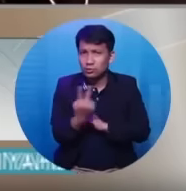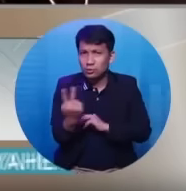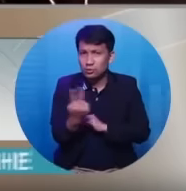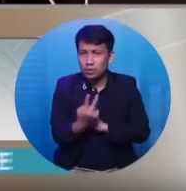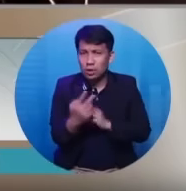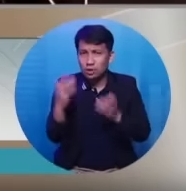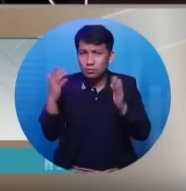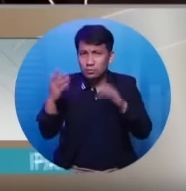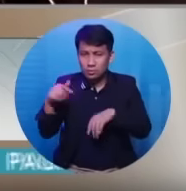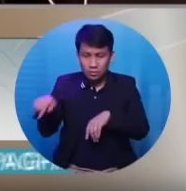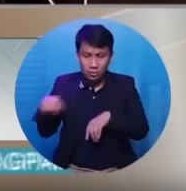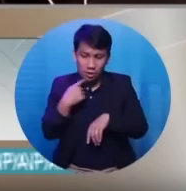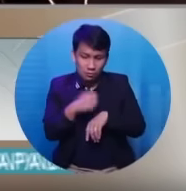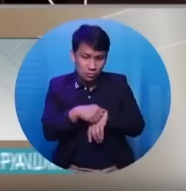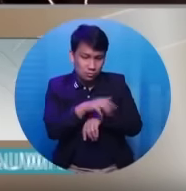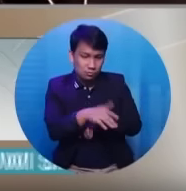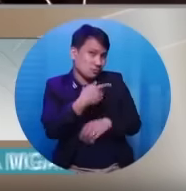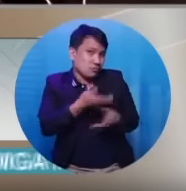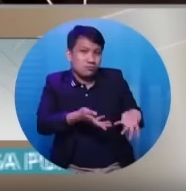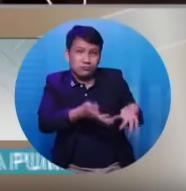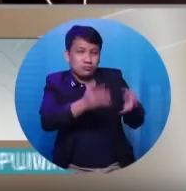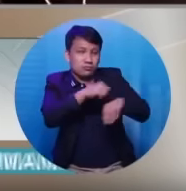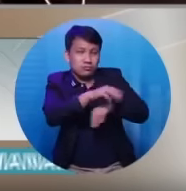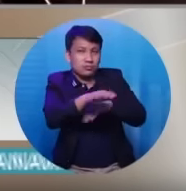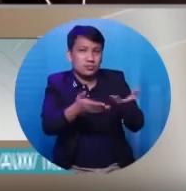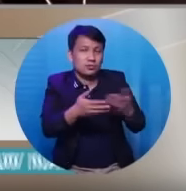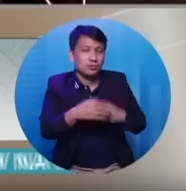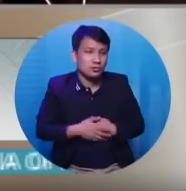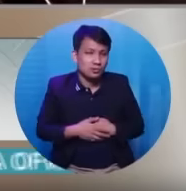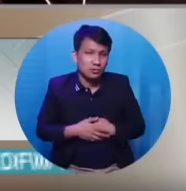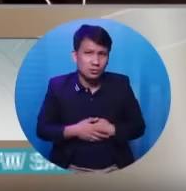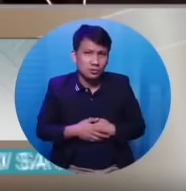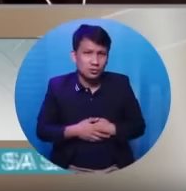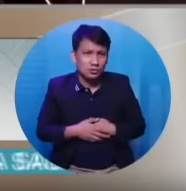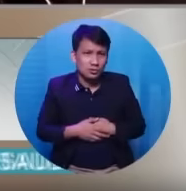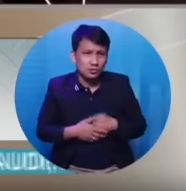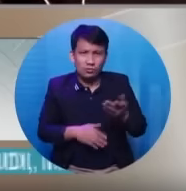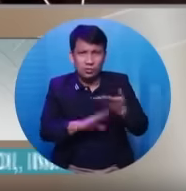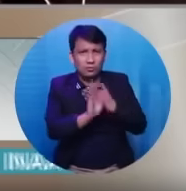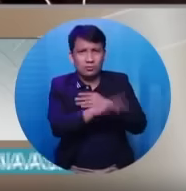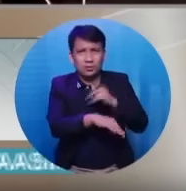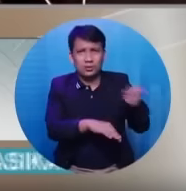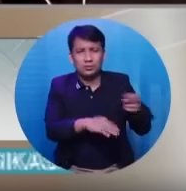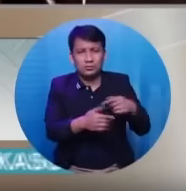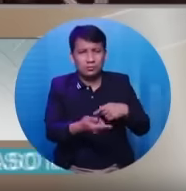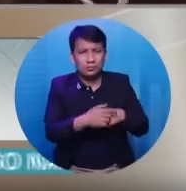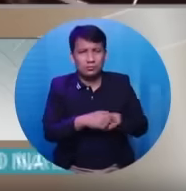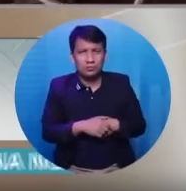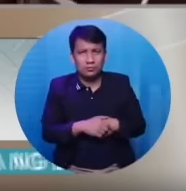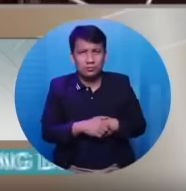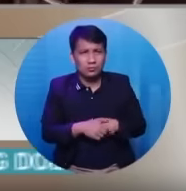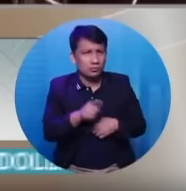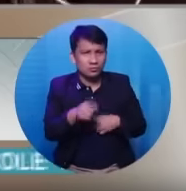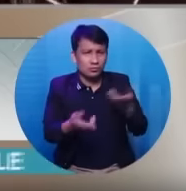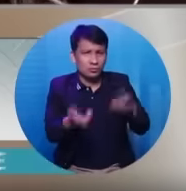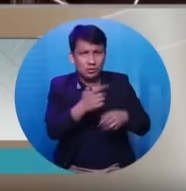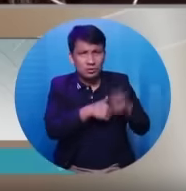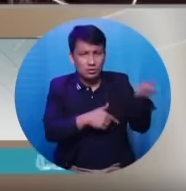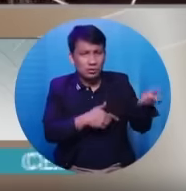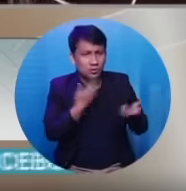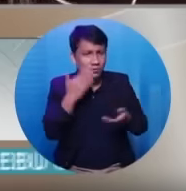parang ina-advisean siya na ikaw kasi ganyan-ganyan, be. Huwag ka na kasing bumalik ganyan. Hayaan mo na, yan, ganyan. Tapos